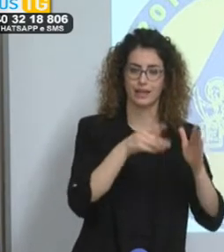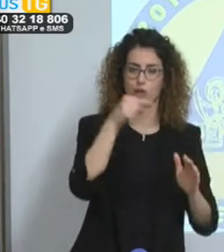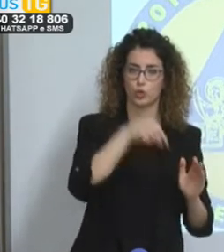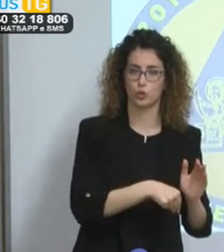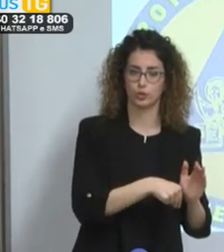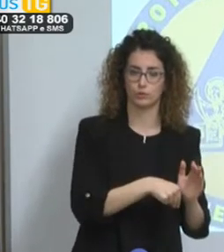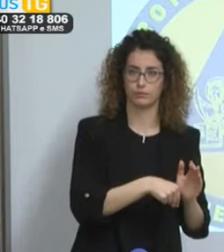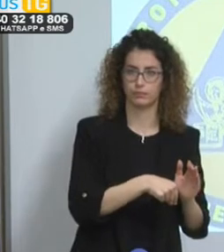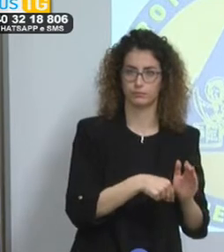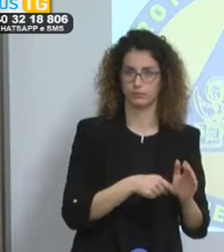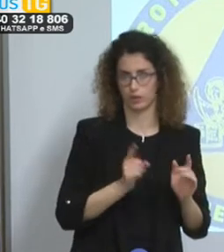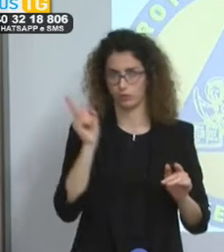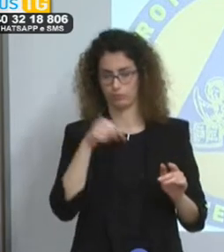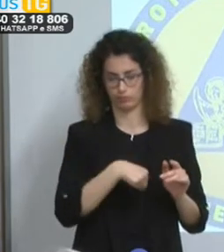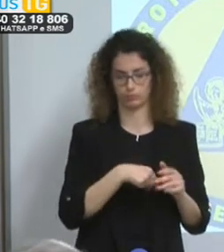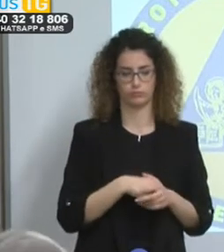Canna nord, canna sud.